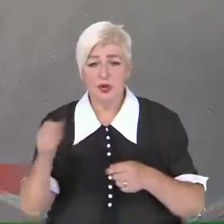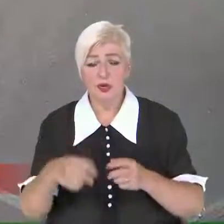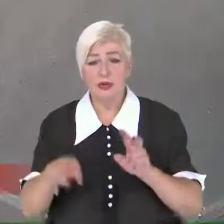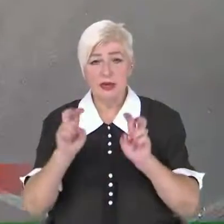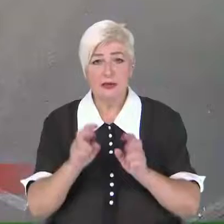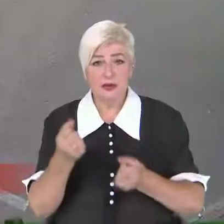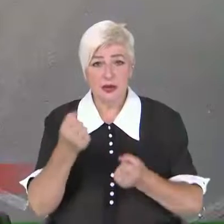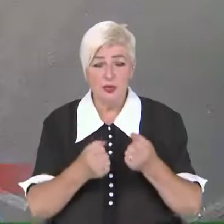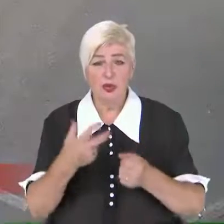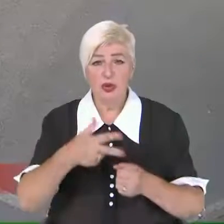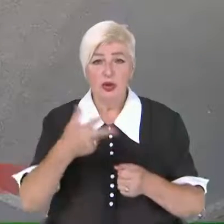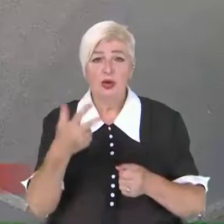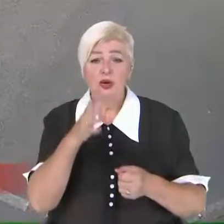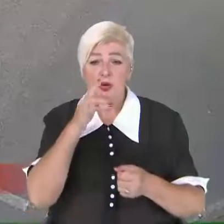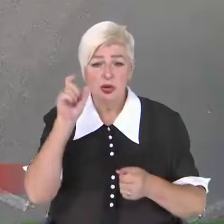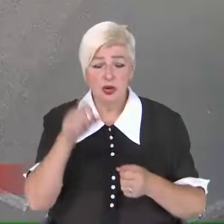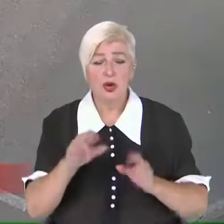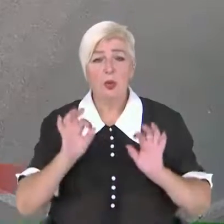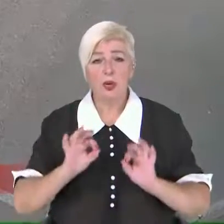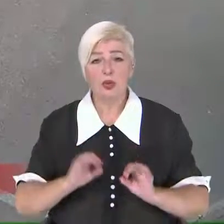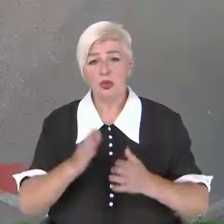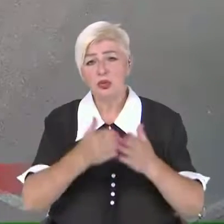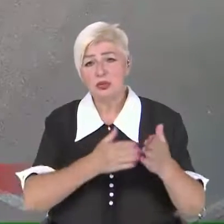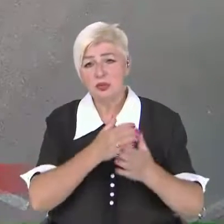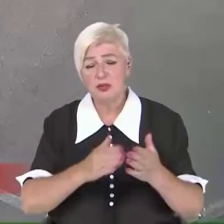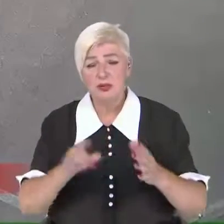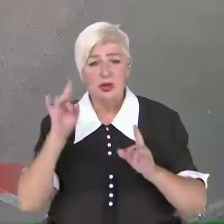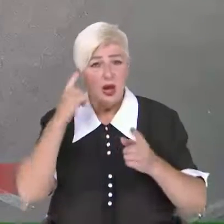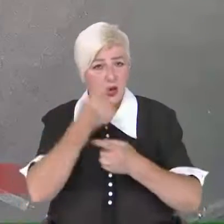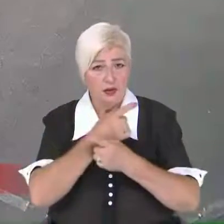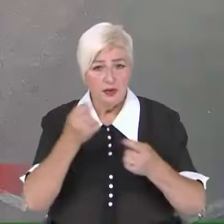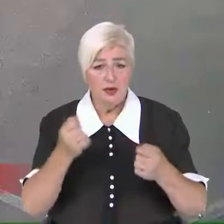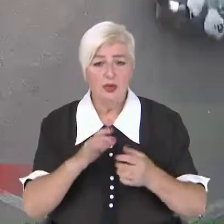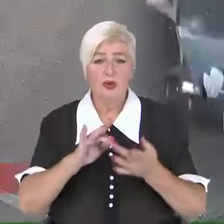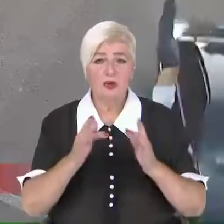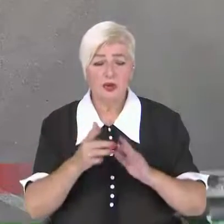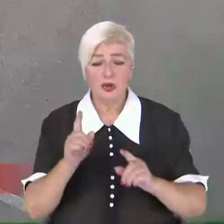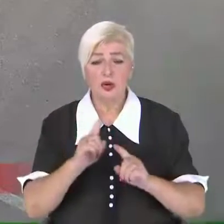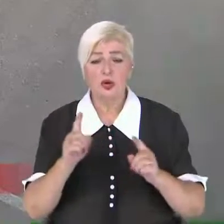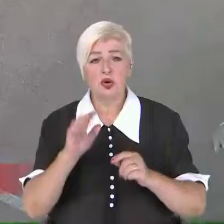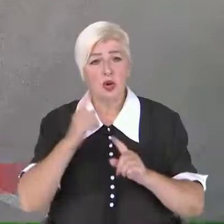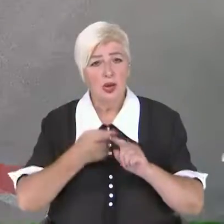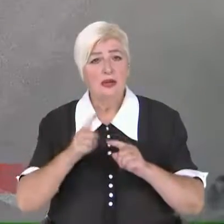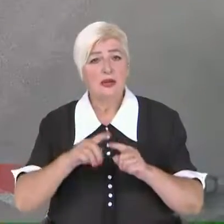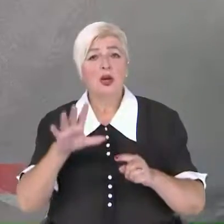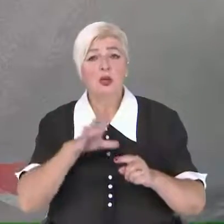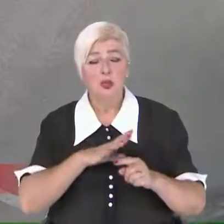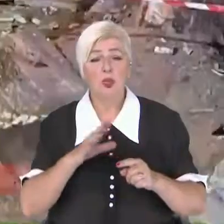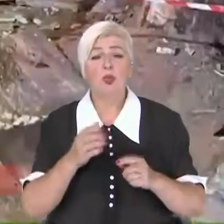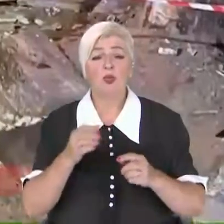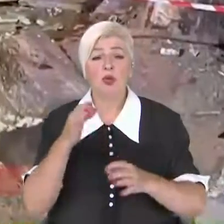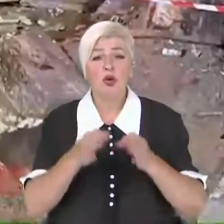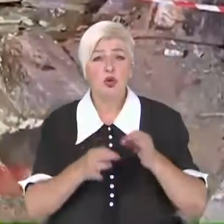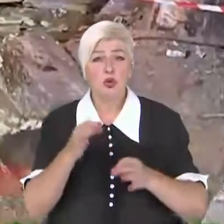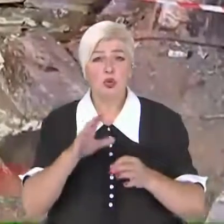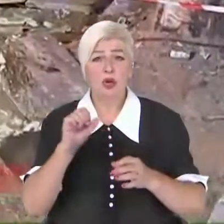громадянин. Прокурори спростували інформацію із соцмереж, що порушник начебто працівник Амур Нижньодніпровського суду. Чоловік